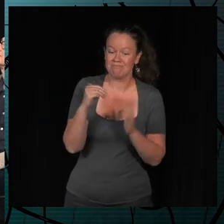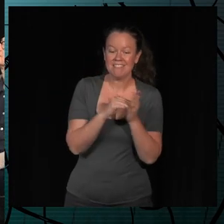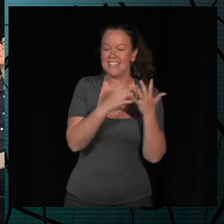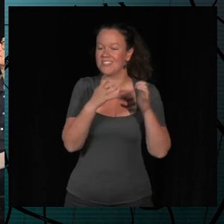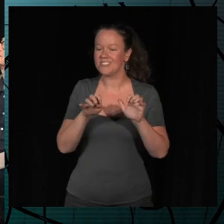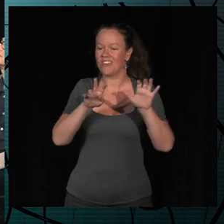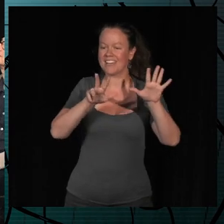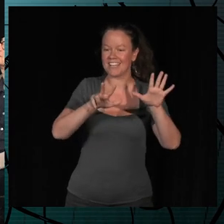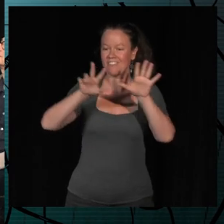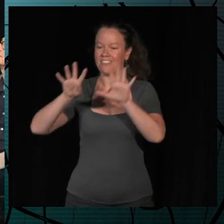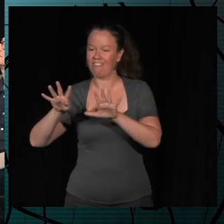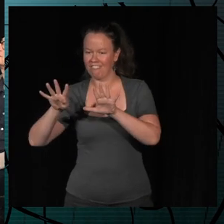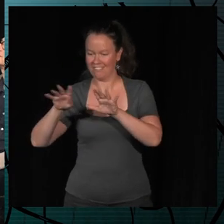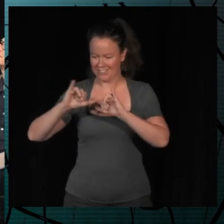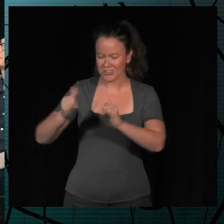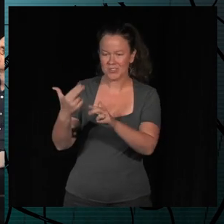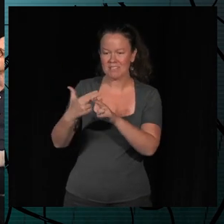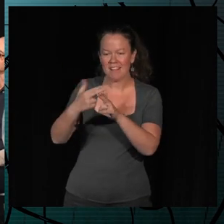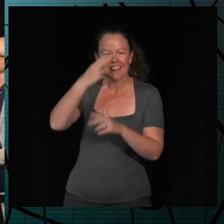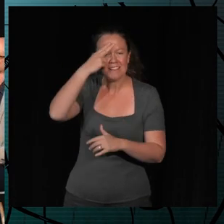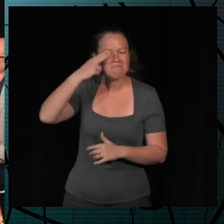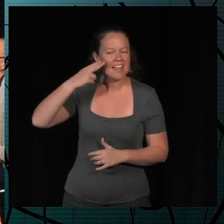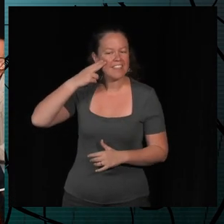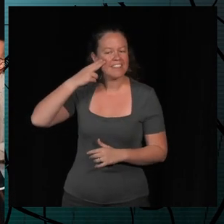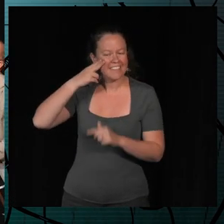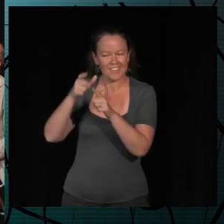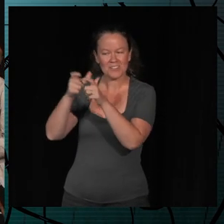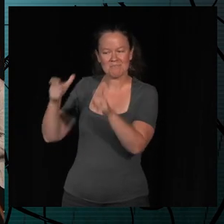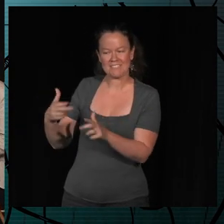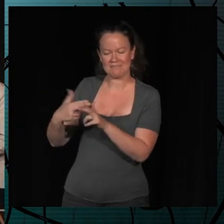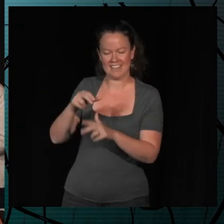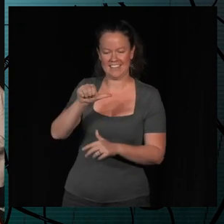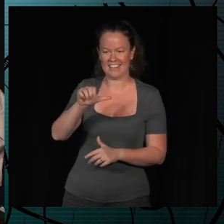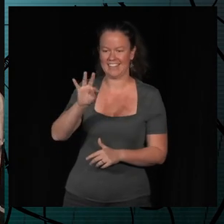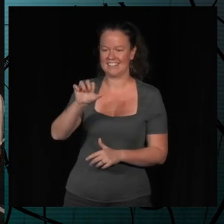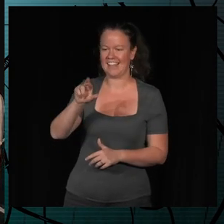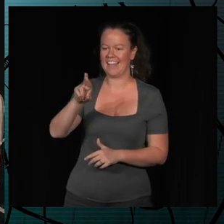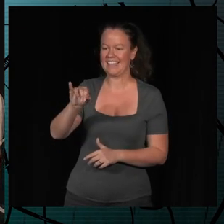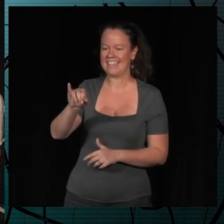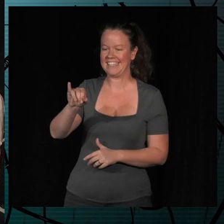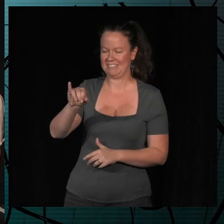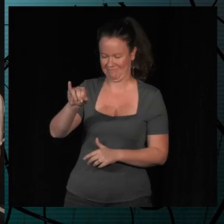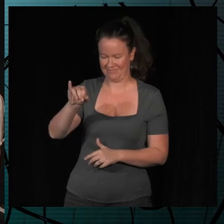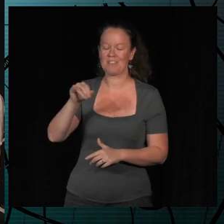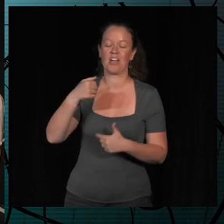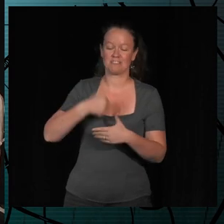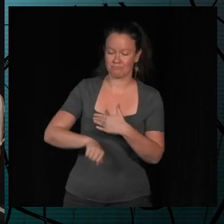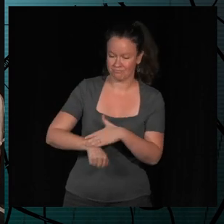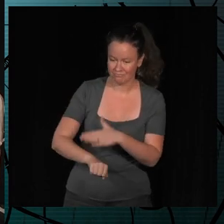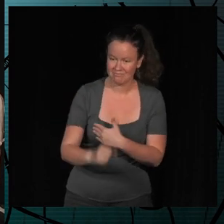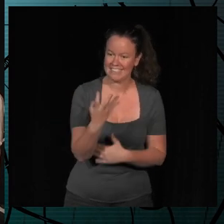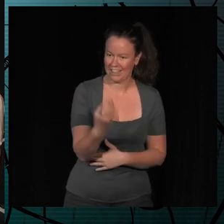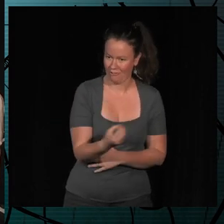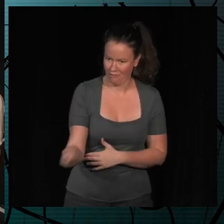qui s'appelait pirate qui était chez Atari et et qui m'a scotché et après j'ai continué puisque j'ai eu quatre enfants à suivre avec chacun